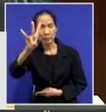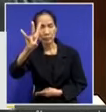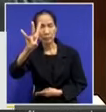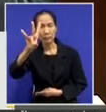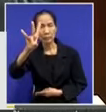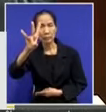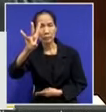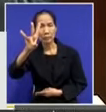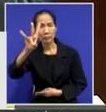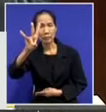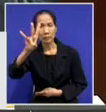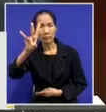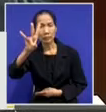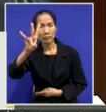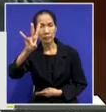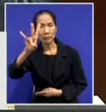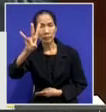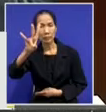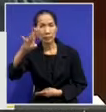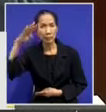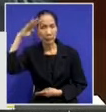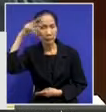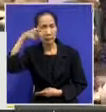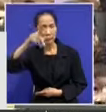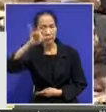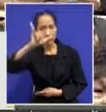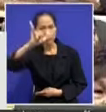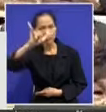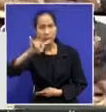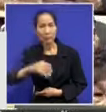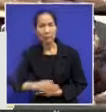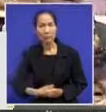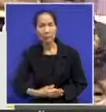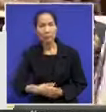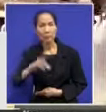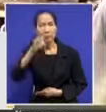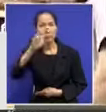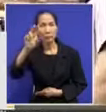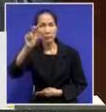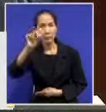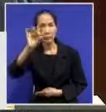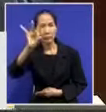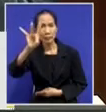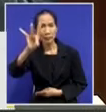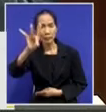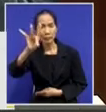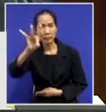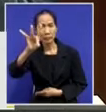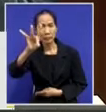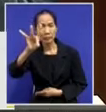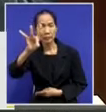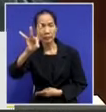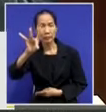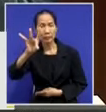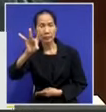ายสุชาติอุสาหะ พลเอกประยุทธ์จันทร์โอชาครับ 638นางสาวสุ